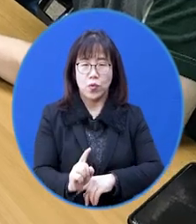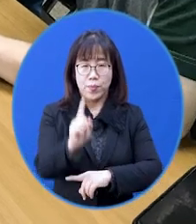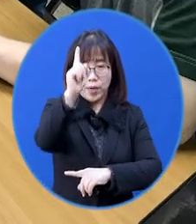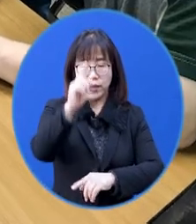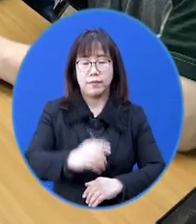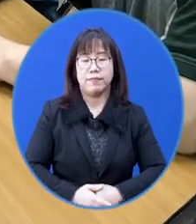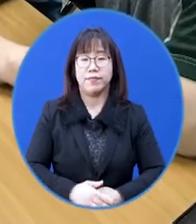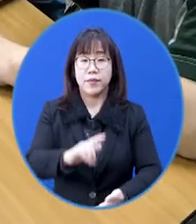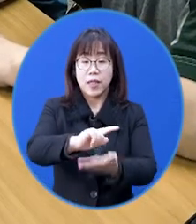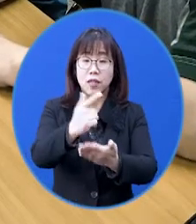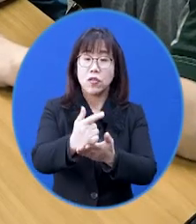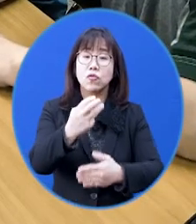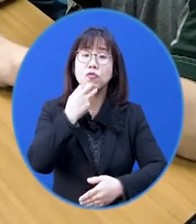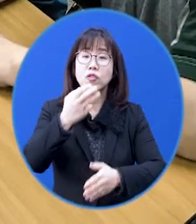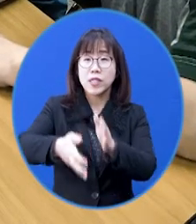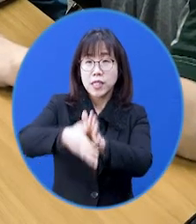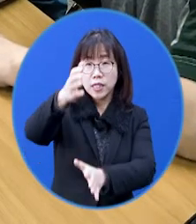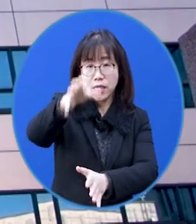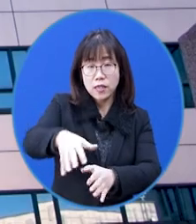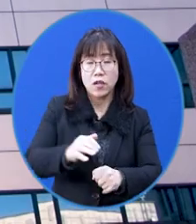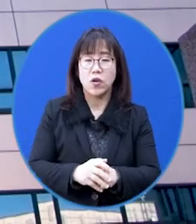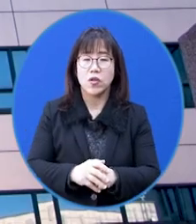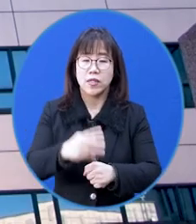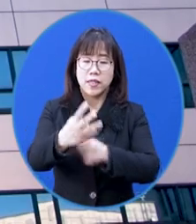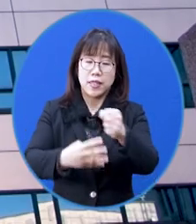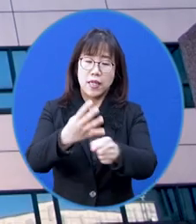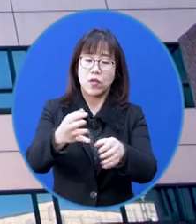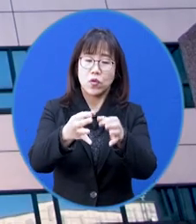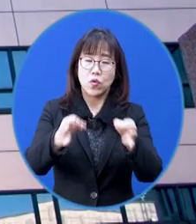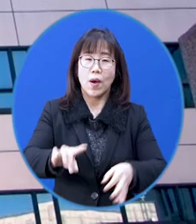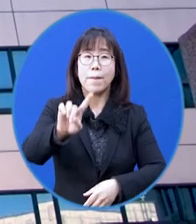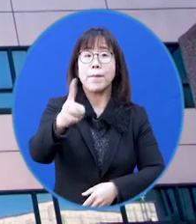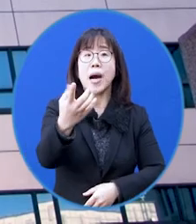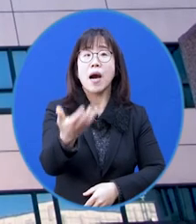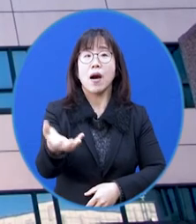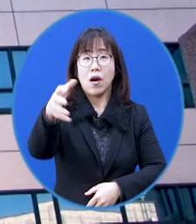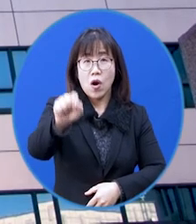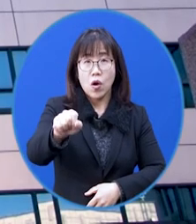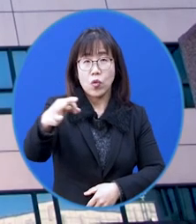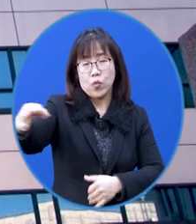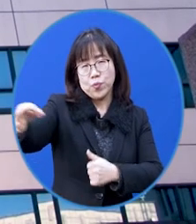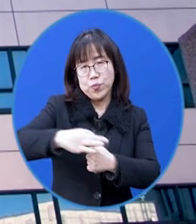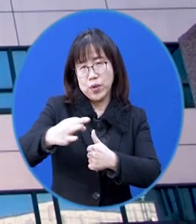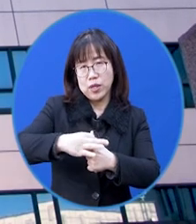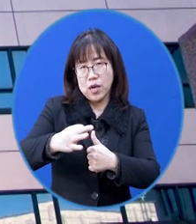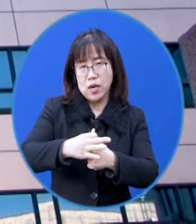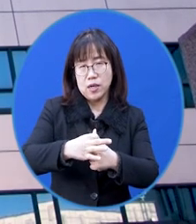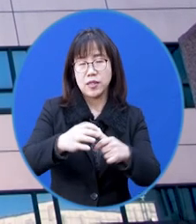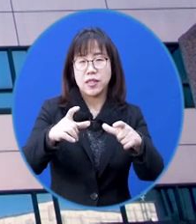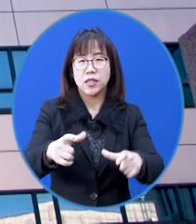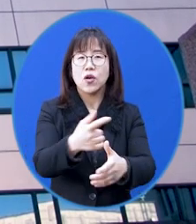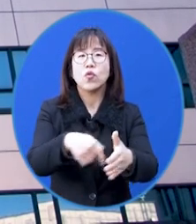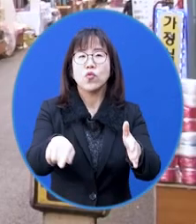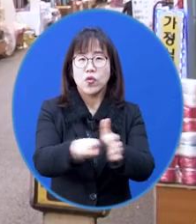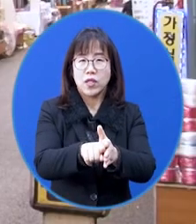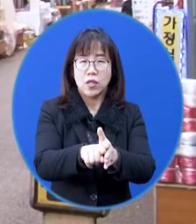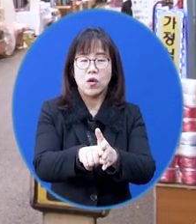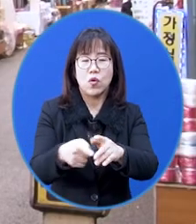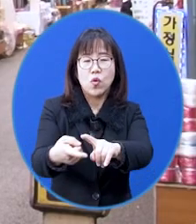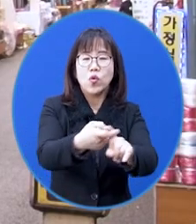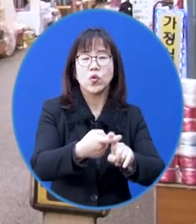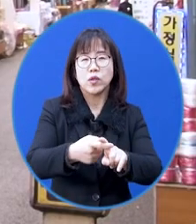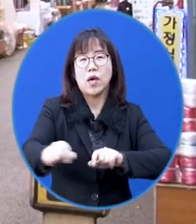받았습니다. 강서구는 서울시로부터 4년 동안 총 100억 원의 사업비를 지원받아 지역 주민을